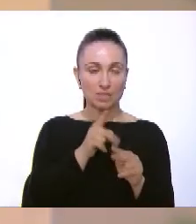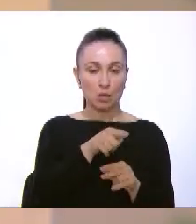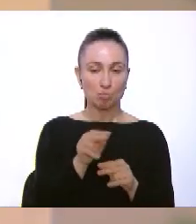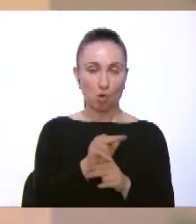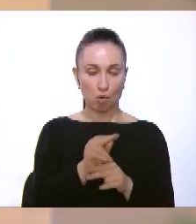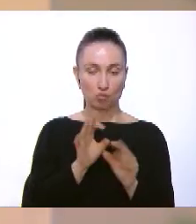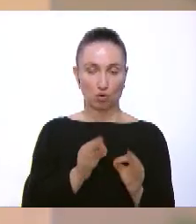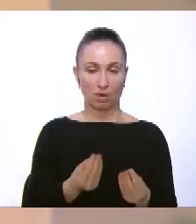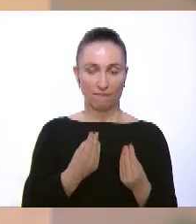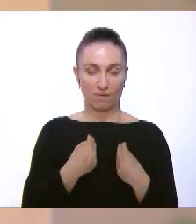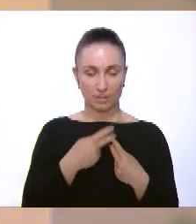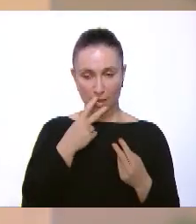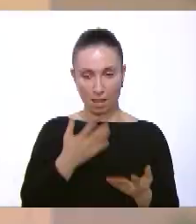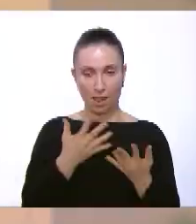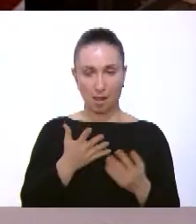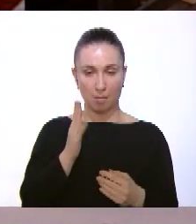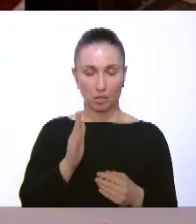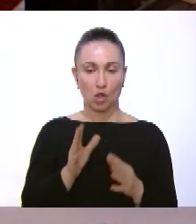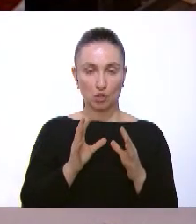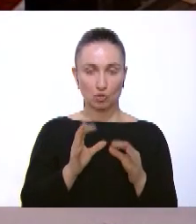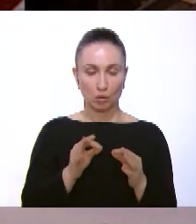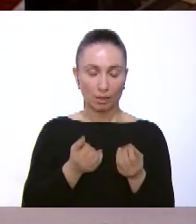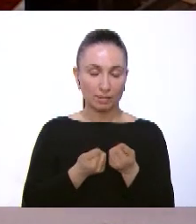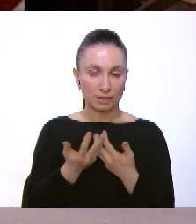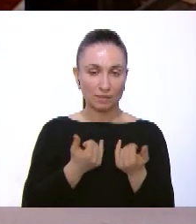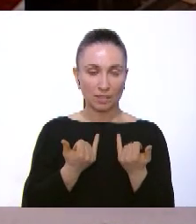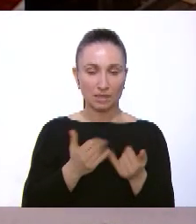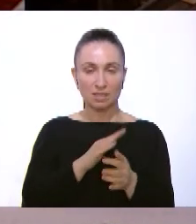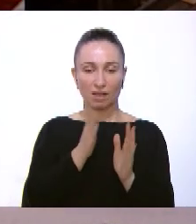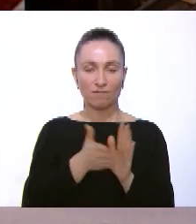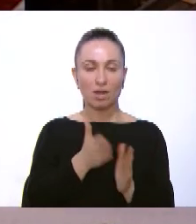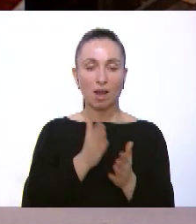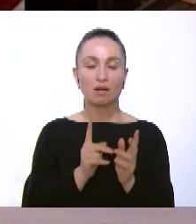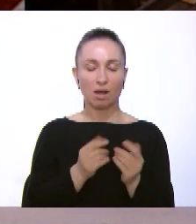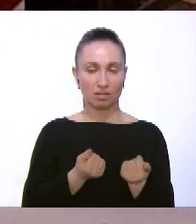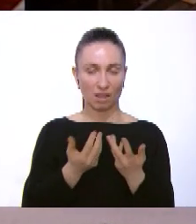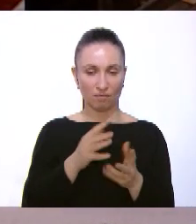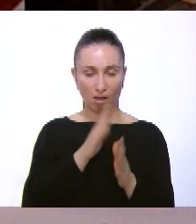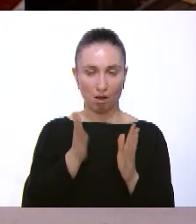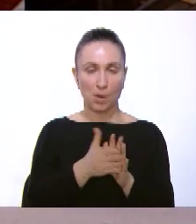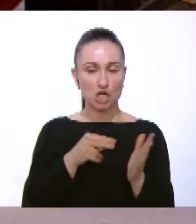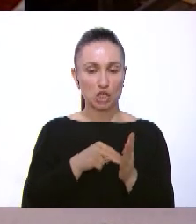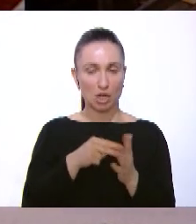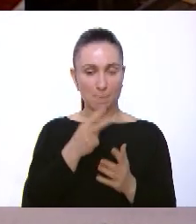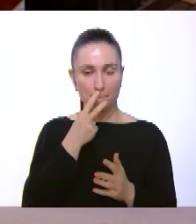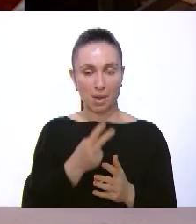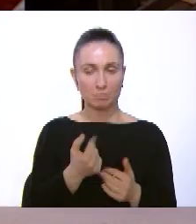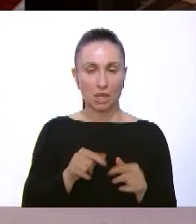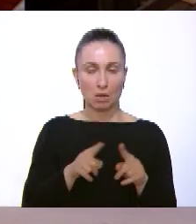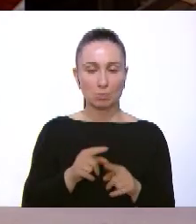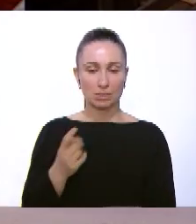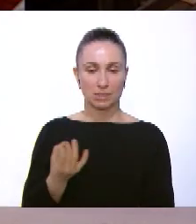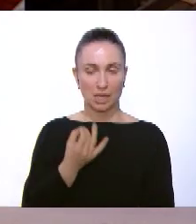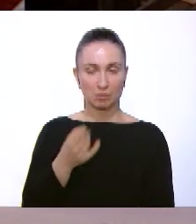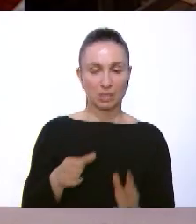მკურნალობა სწორედ გვაძლევს იმ ეფექტს, რომ სწორედ დათვალეს. დღეს ყველაფერი არის დათვლადი, აბსოლუტურად და შეფასებადი, ისეთი